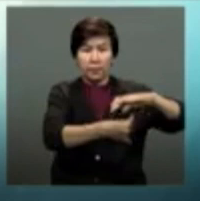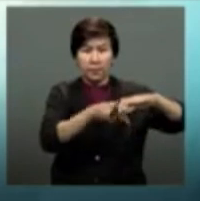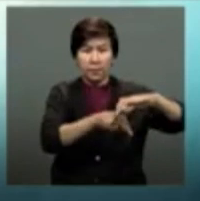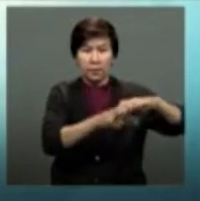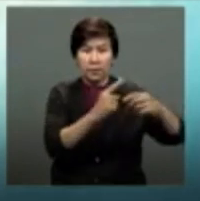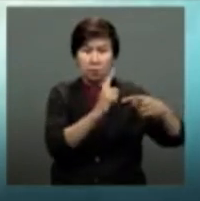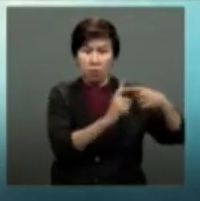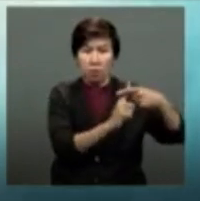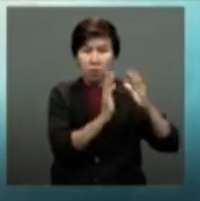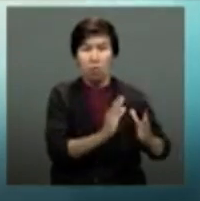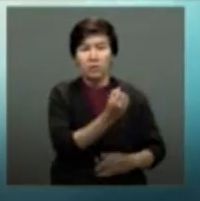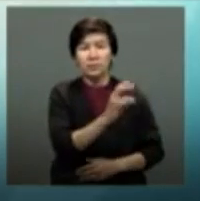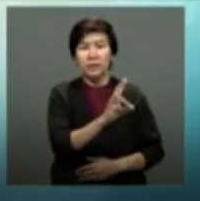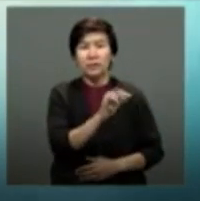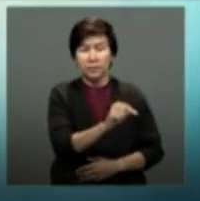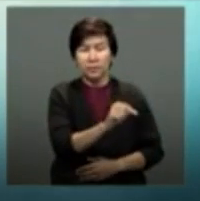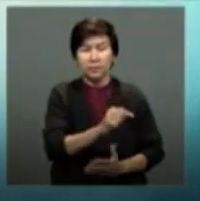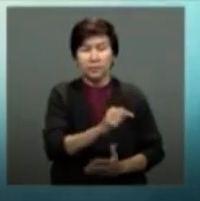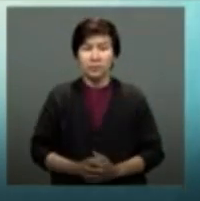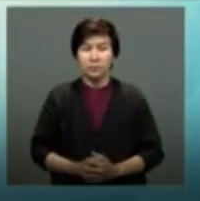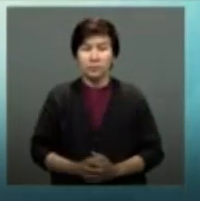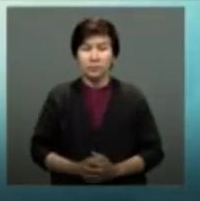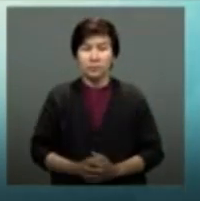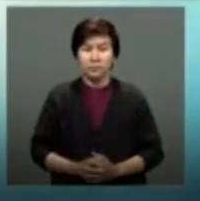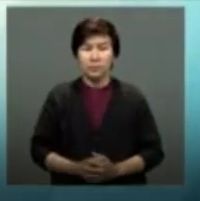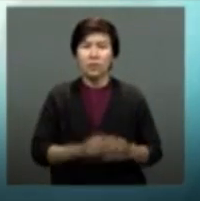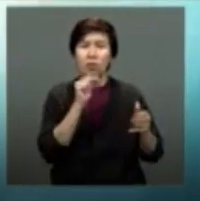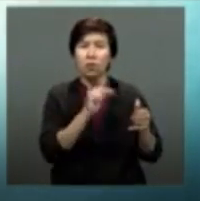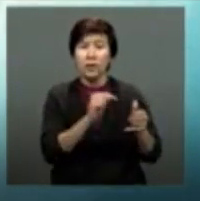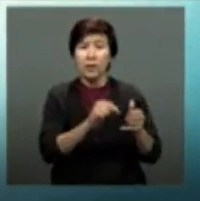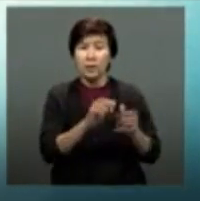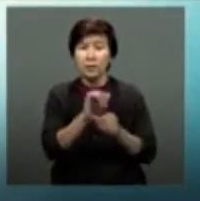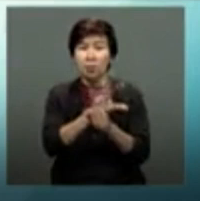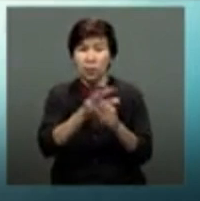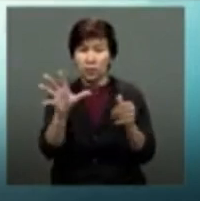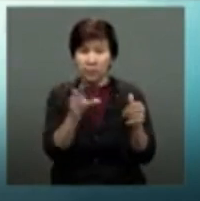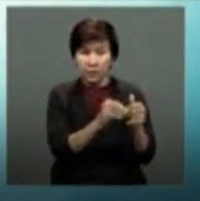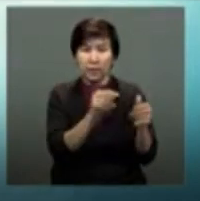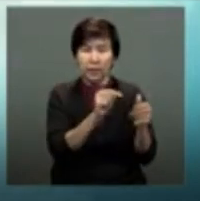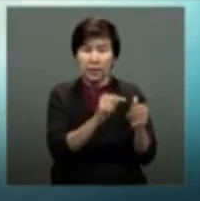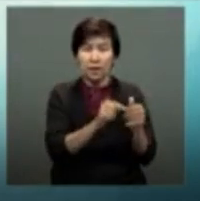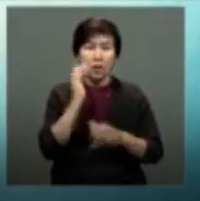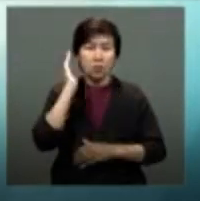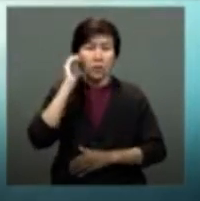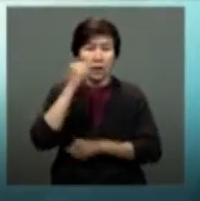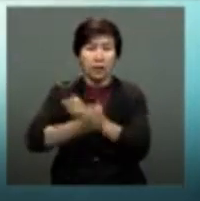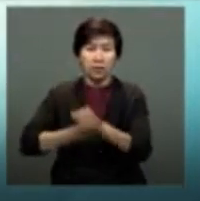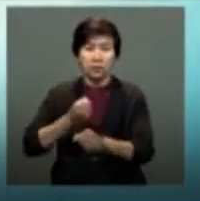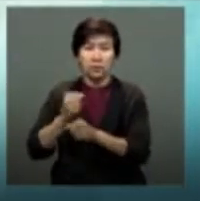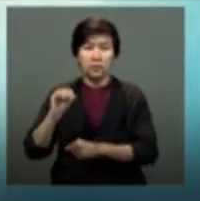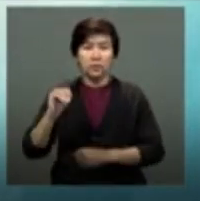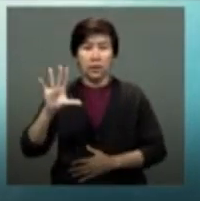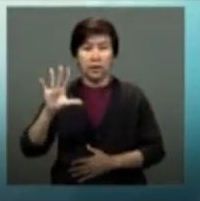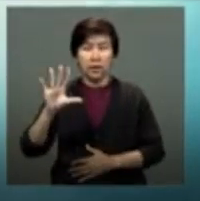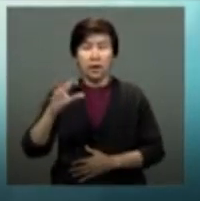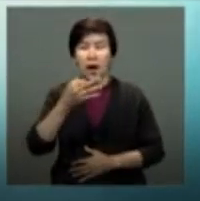ายละเอียดของคนผู้ป่วยรายนี้นะครับเป็นเพศชายอายุ45ปีอาชีพเป็นเช